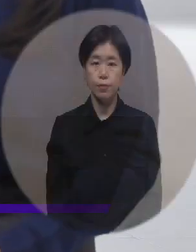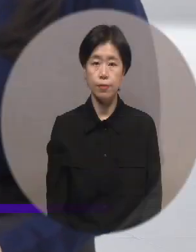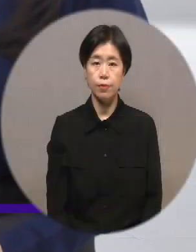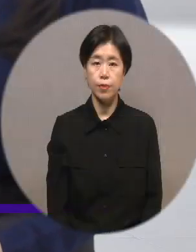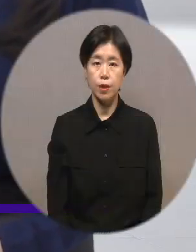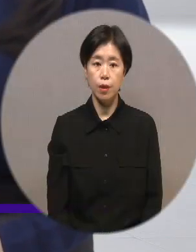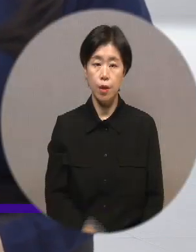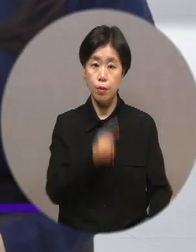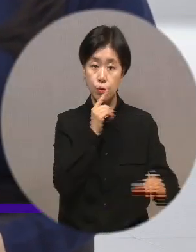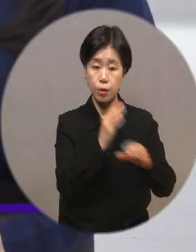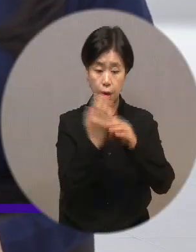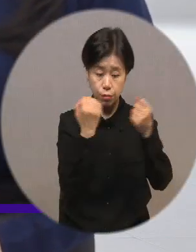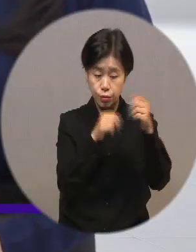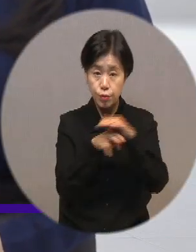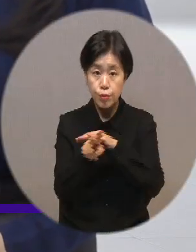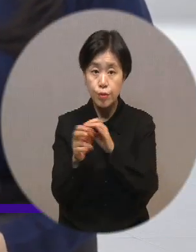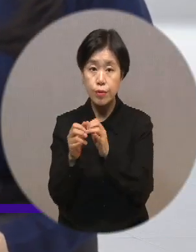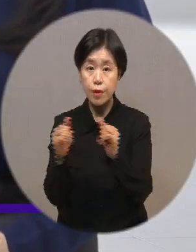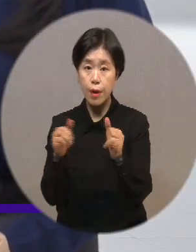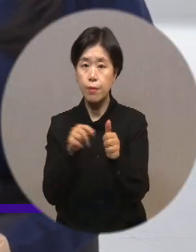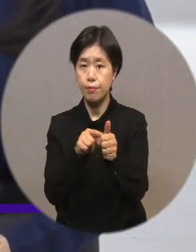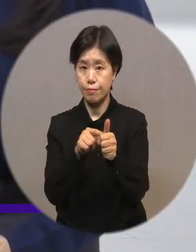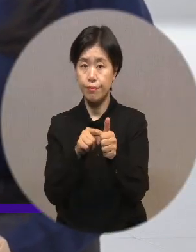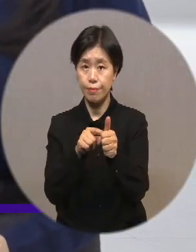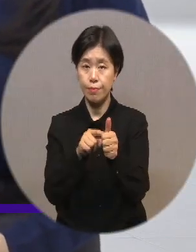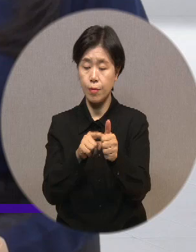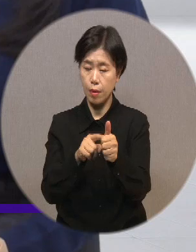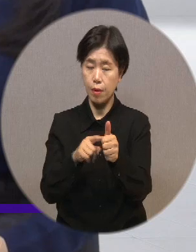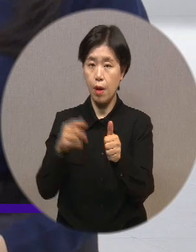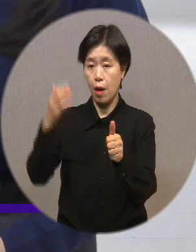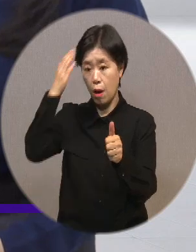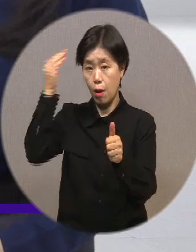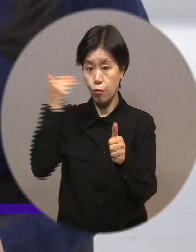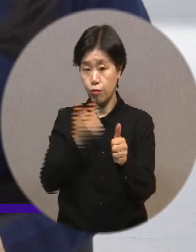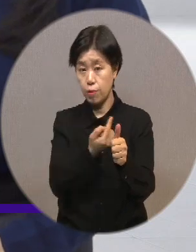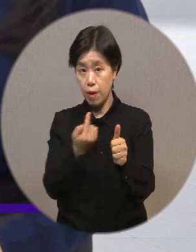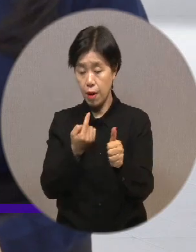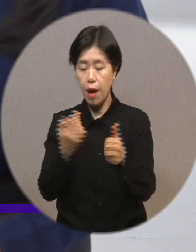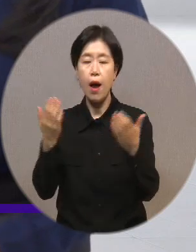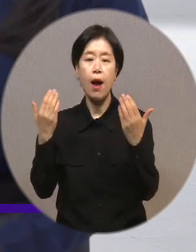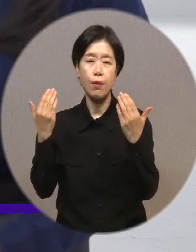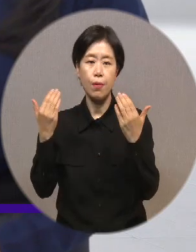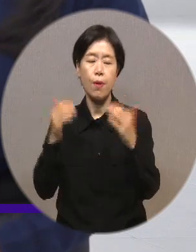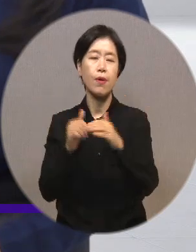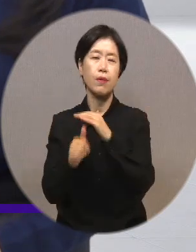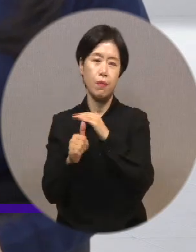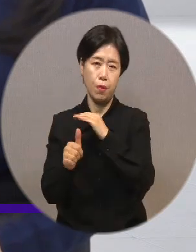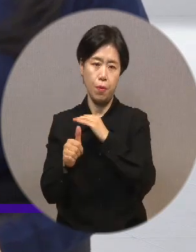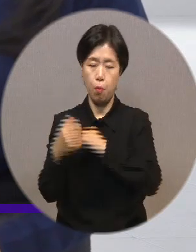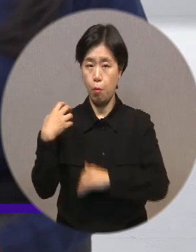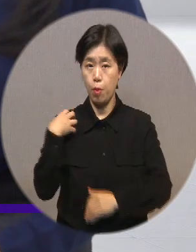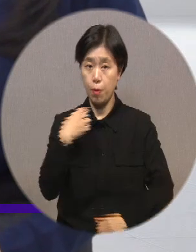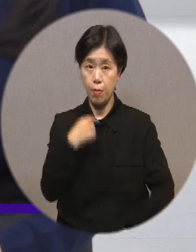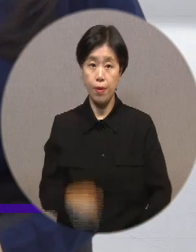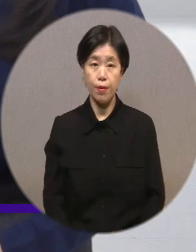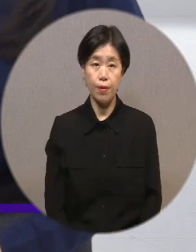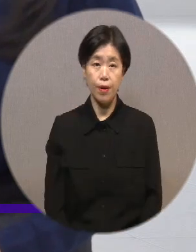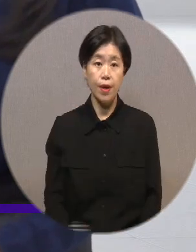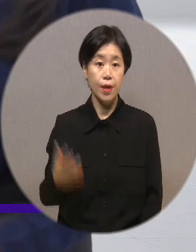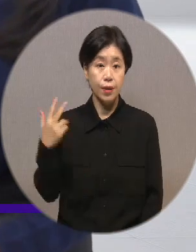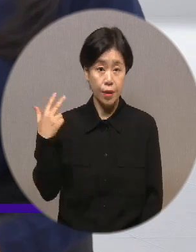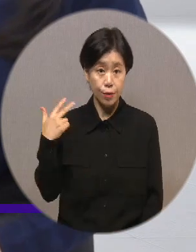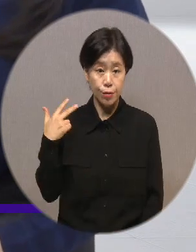탈북민 최초 일반 학교 총학생회장까지 배출한 조금 특별한 가족. 지난주에 이어 총각 엄마 김태훈